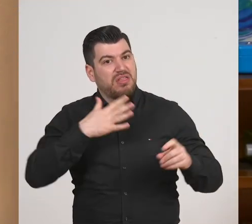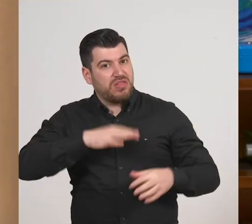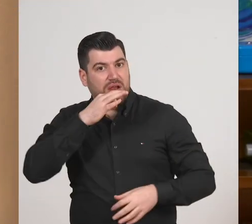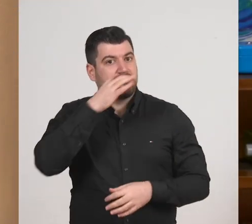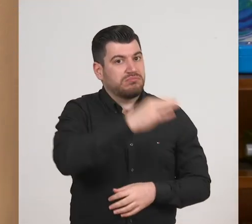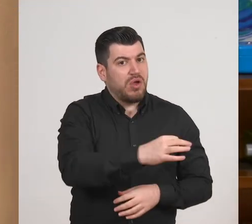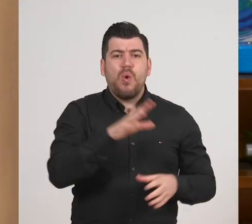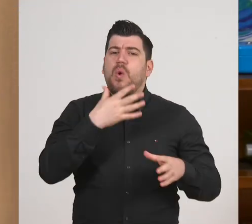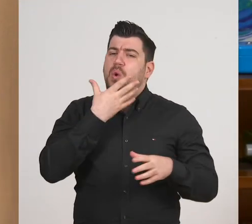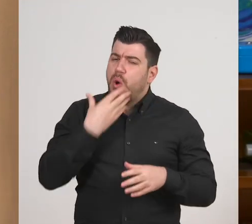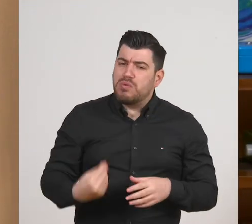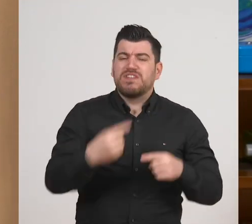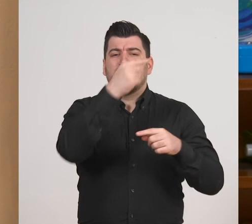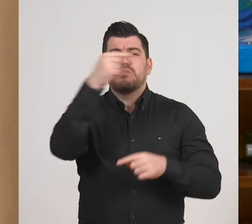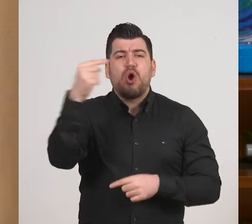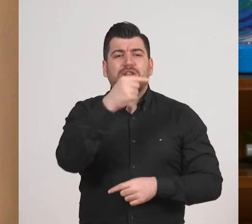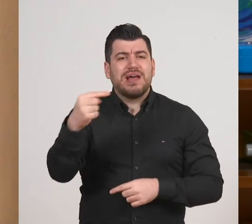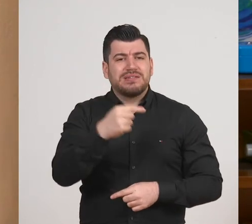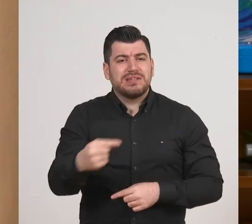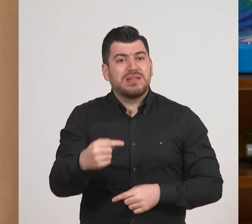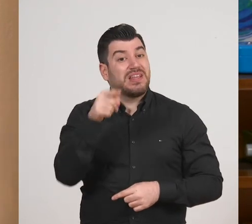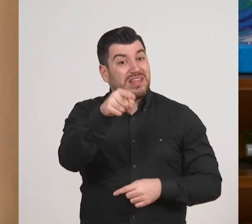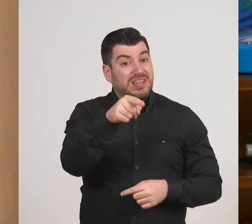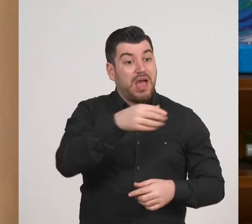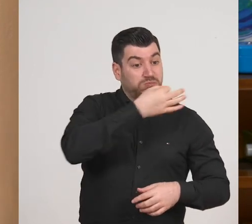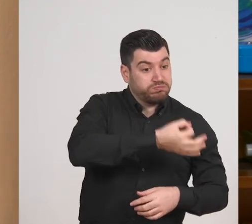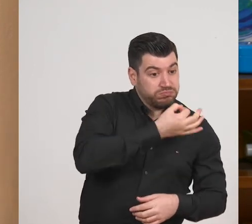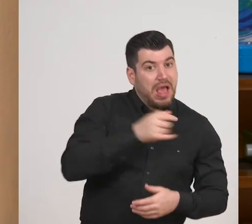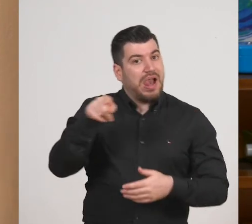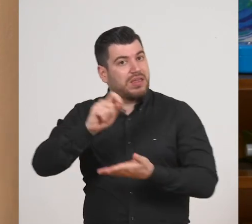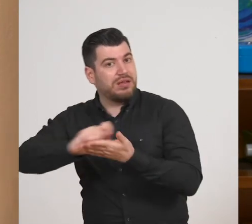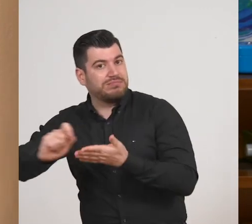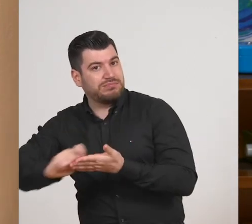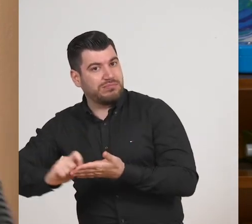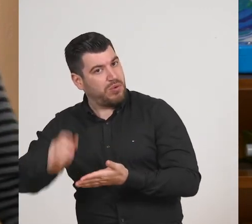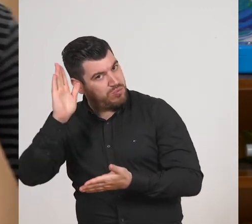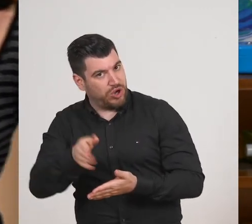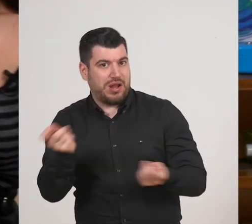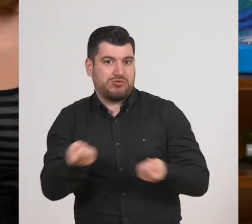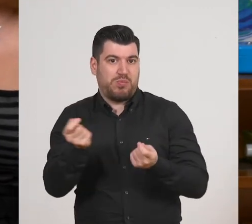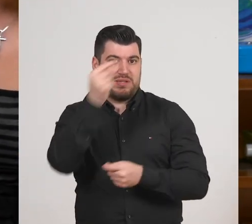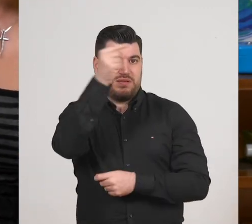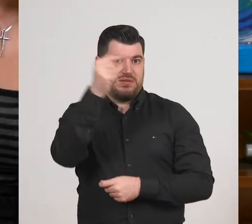για Πέμπτη και για Έκτη, είναι ωραίες προτάσεις και για το γραπτό λόγο σας, όχι μόνο για τον προφορικό.